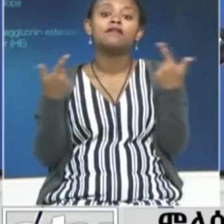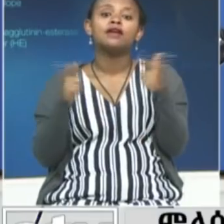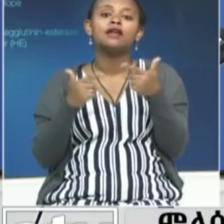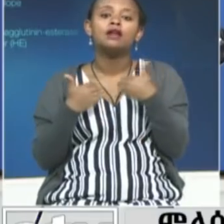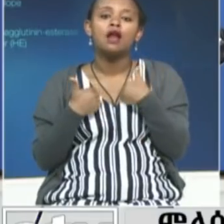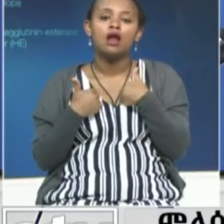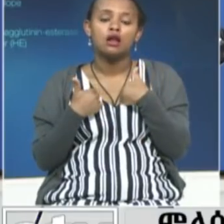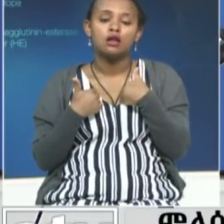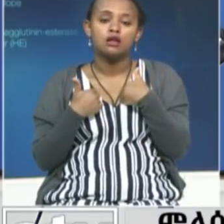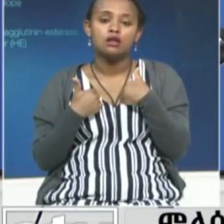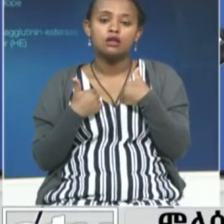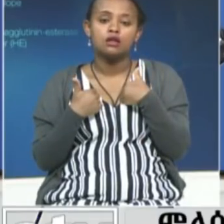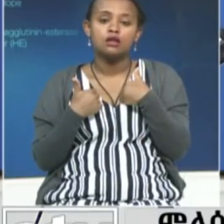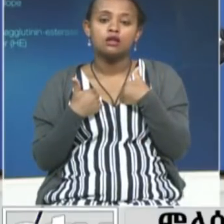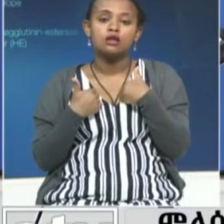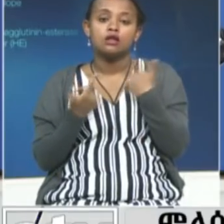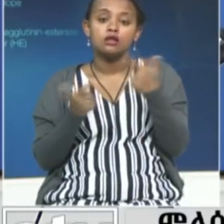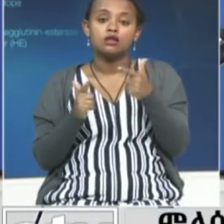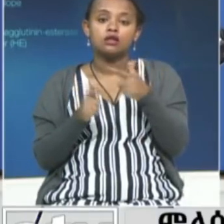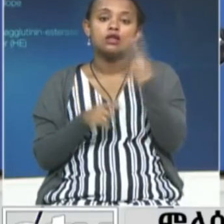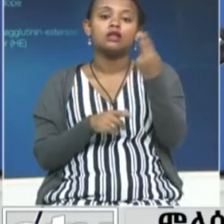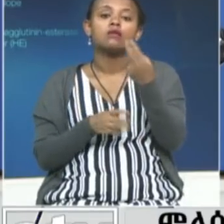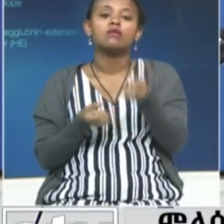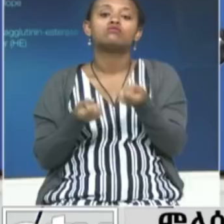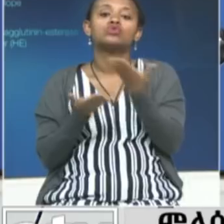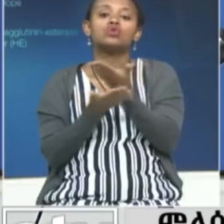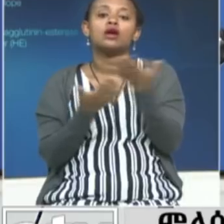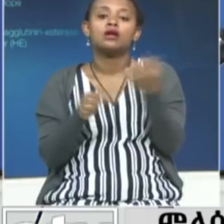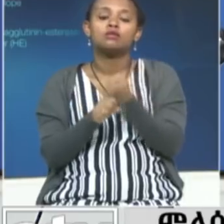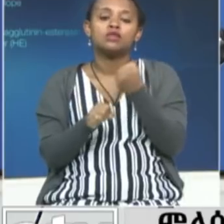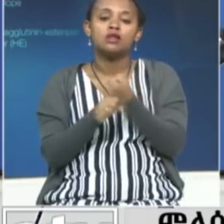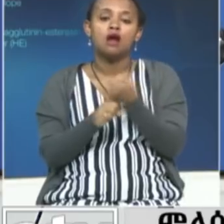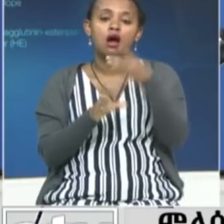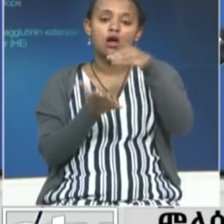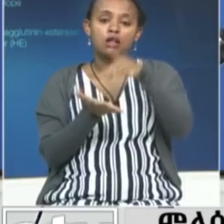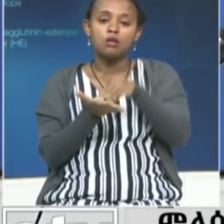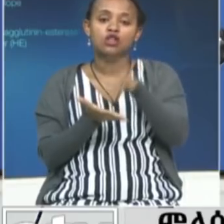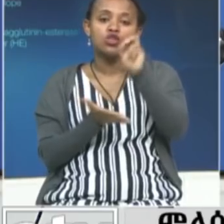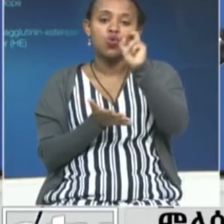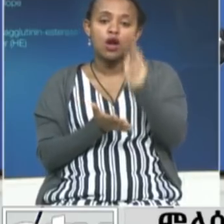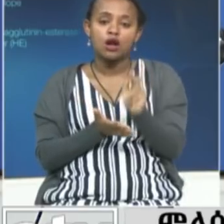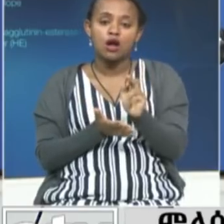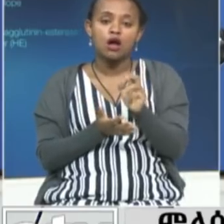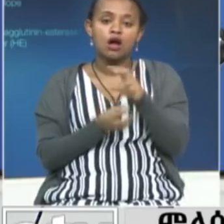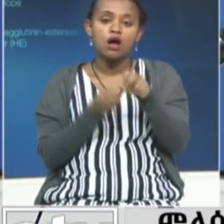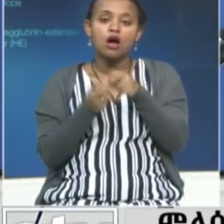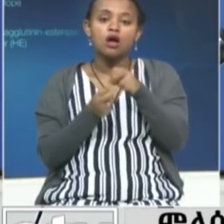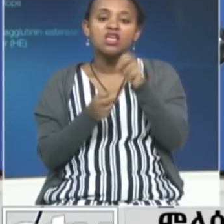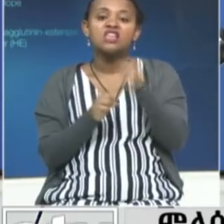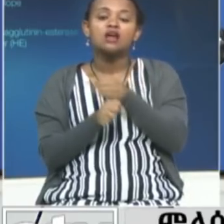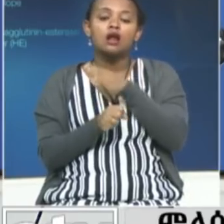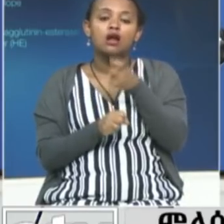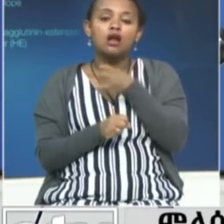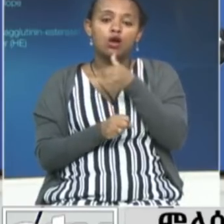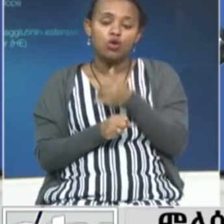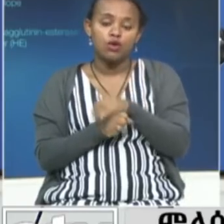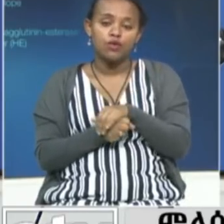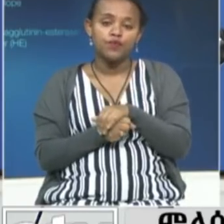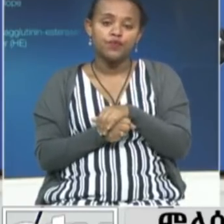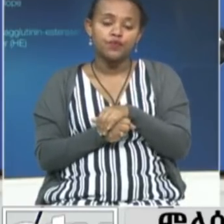ይቻለ ስላለ ይህን ክፍተት ተጠቅመን ብዙ ነገር ብንሰራ ከተማችን ወይም ወረዳችን ይህን እየሰራ እንዳልሆነ ነው እናንተ ብታገኙብን